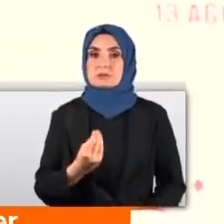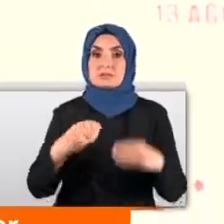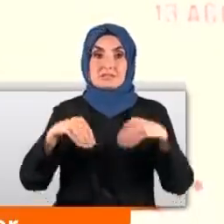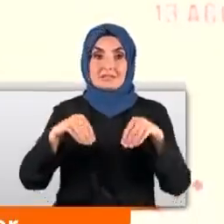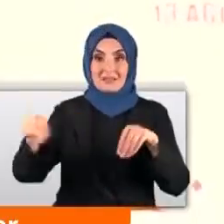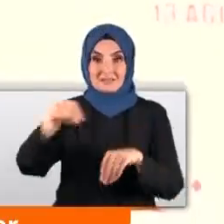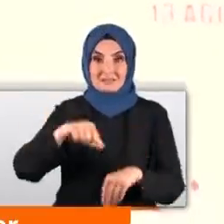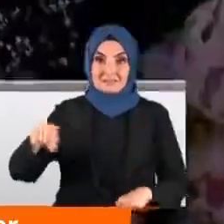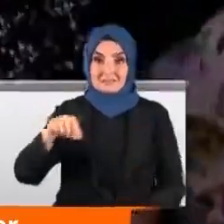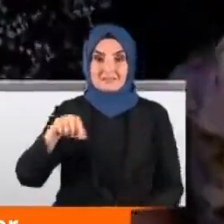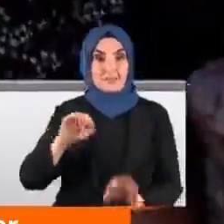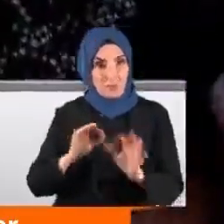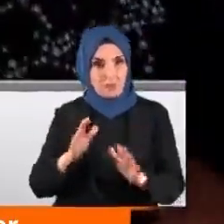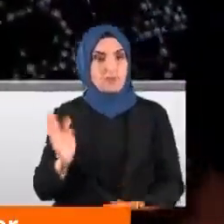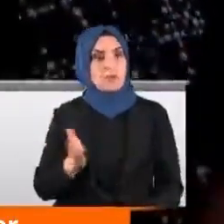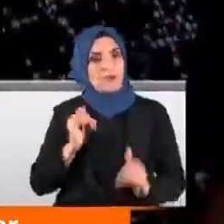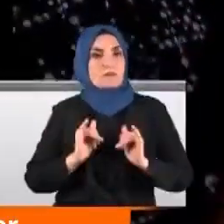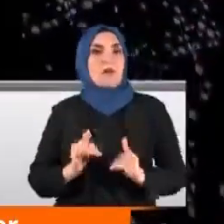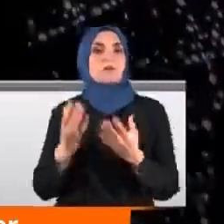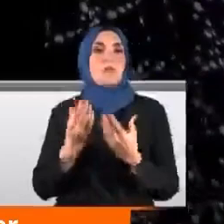böylece daha da rahatlatacağız. Bazı